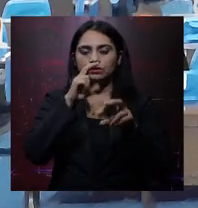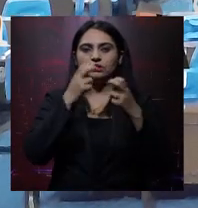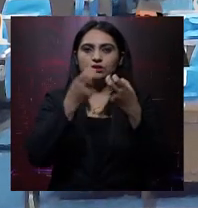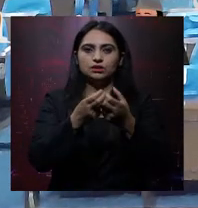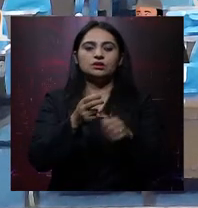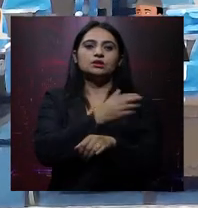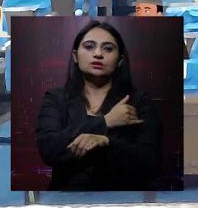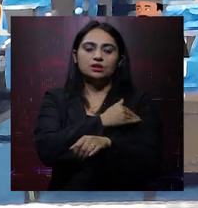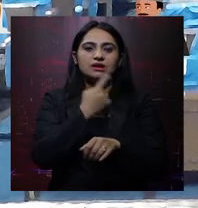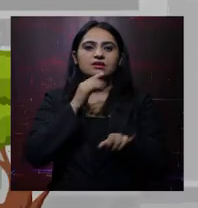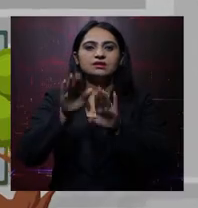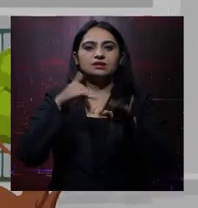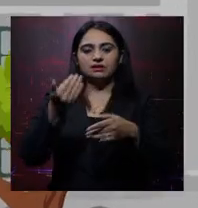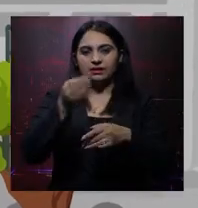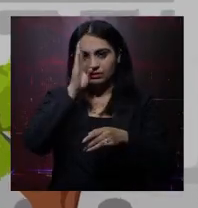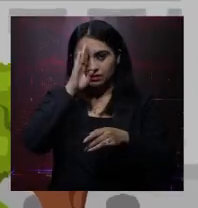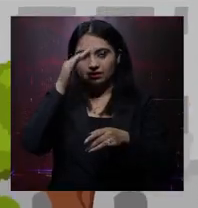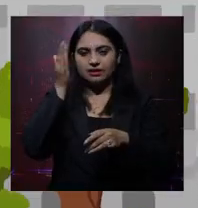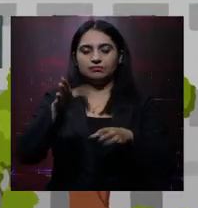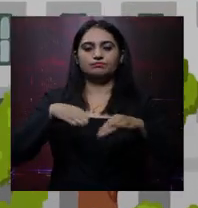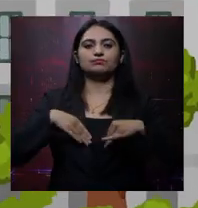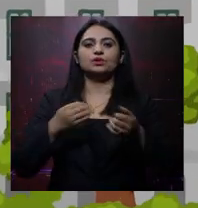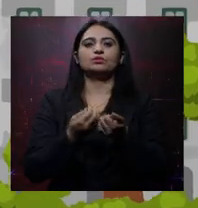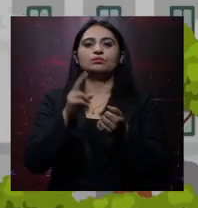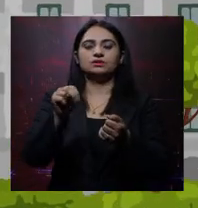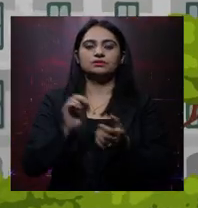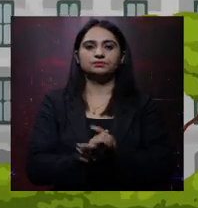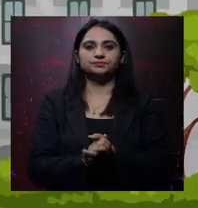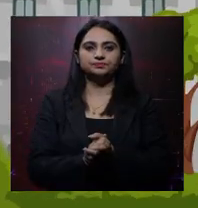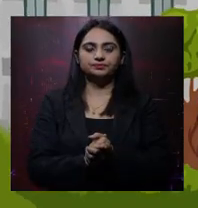संसदका सुझाव र निर्देशनलाई सरकारले पालना गर्नुपर्दछ।